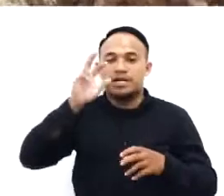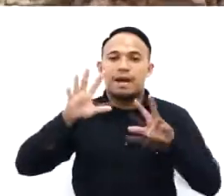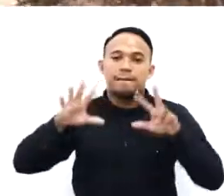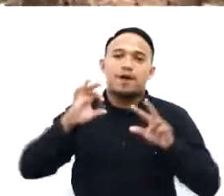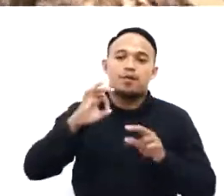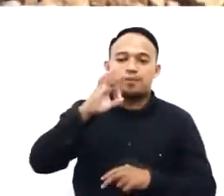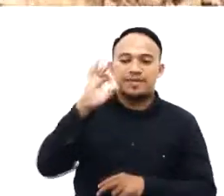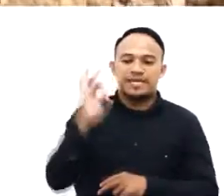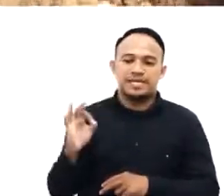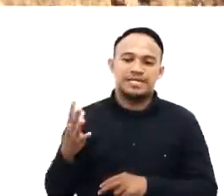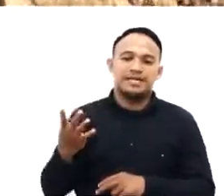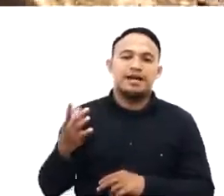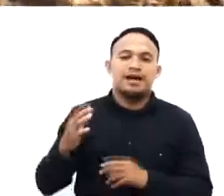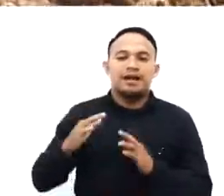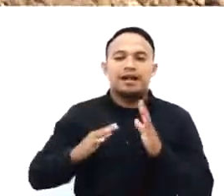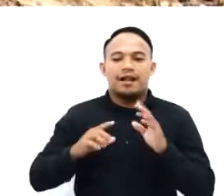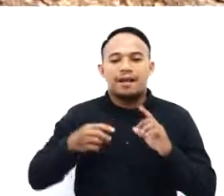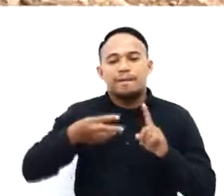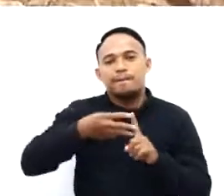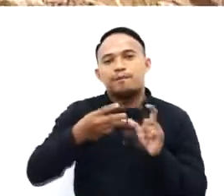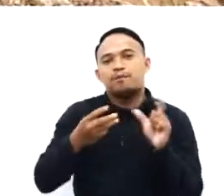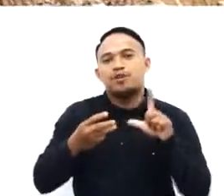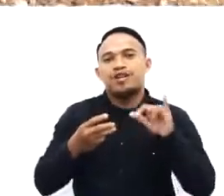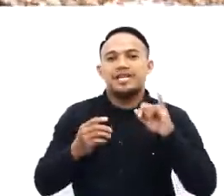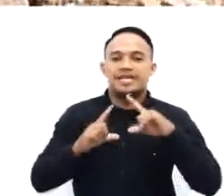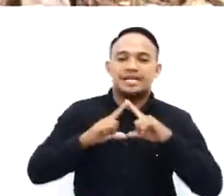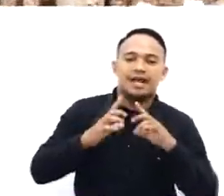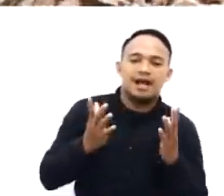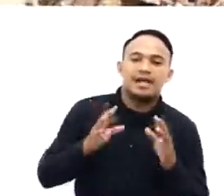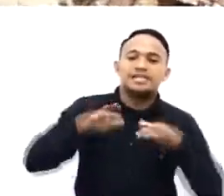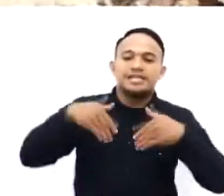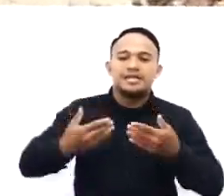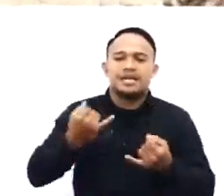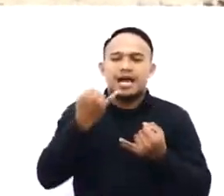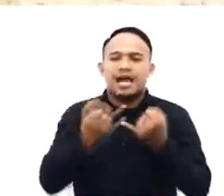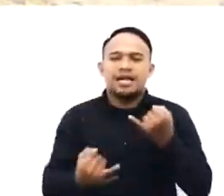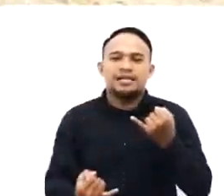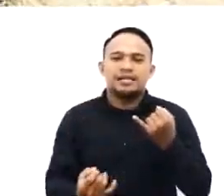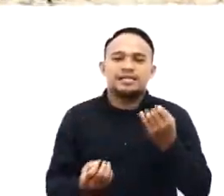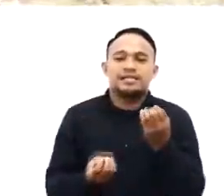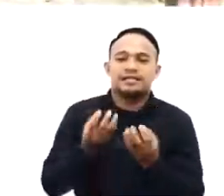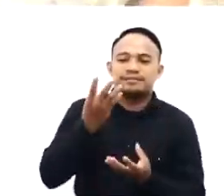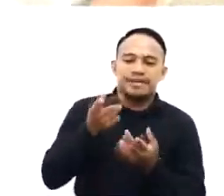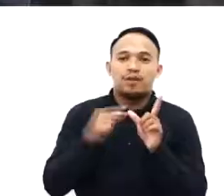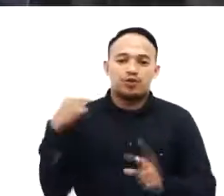Progres 80%, DI Bulia selesai akhir Desember.